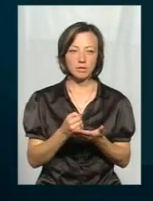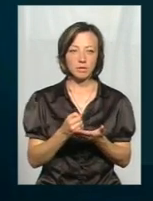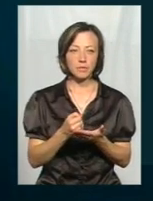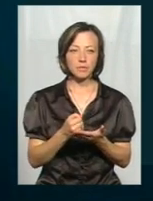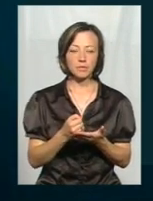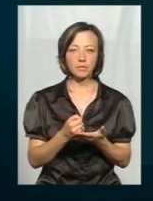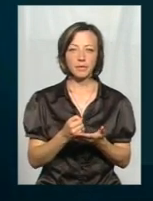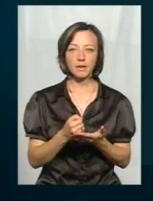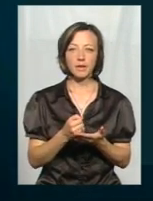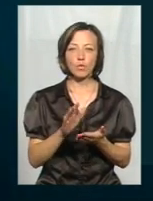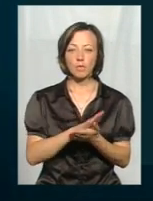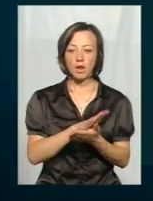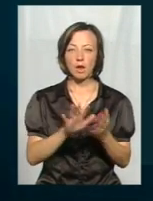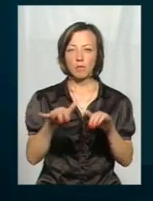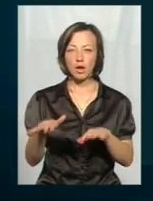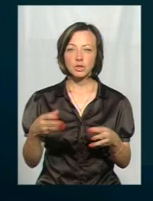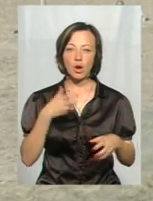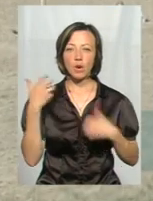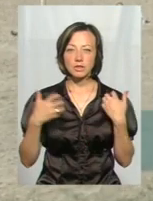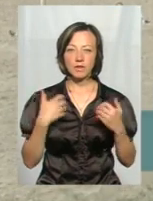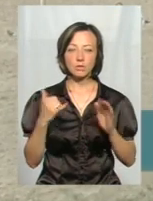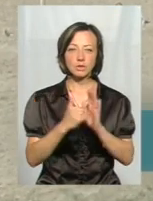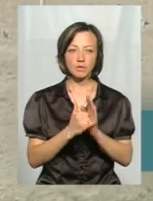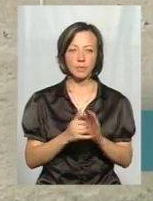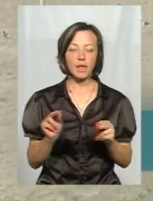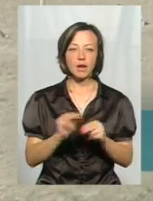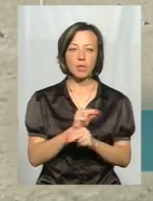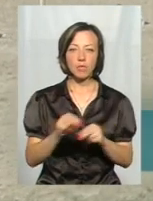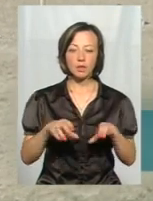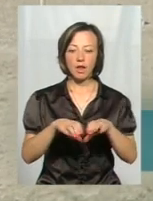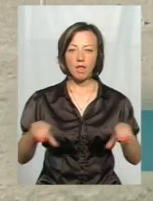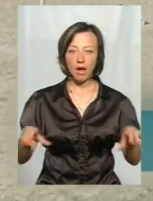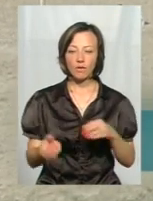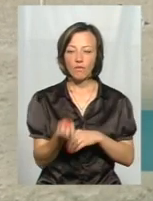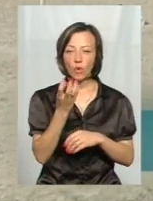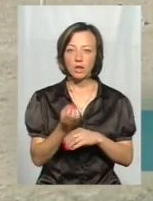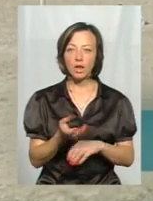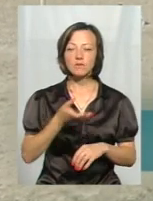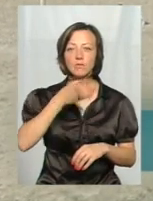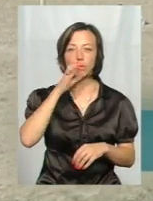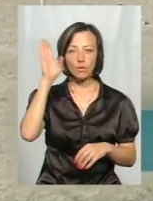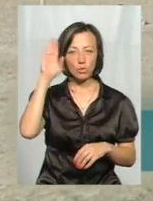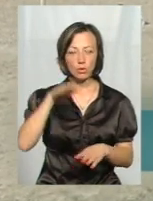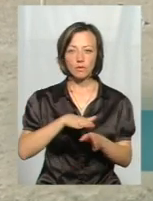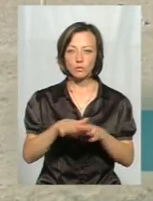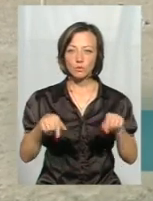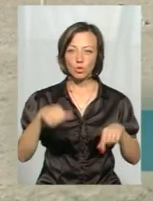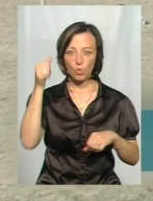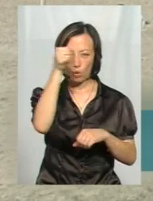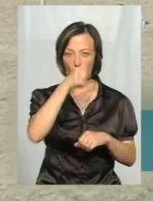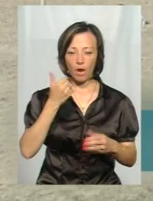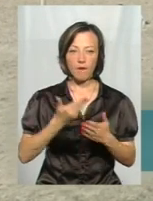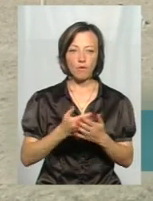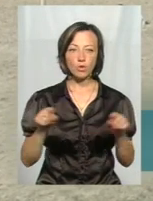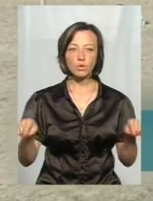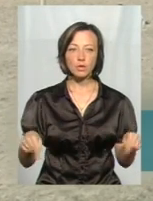убирает у меня пляж. Роздівалки ми встановили. Отож, ремонт лавок та фонтанчиків з питною водою відбувся цьогоріч. А от